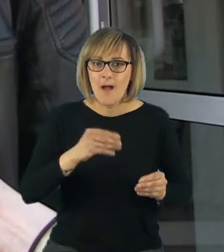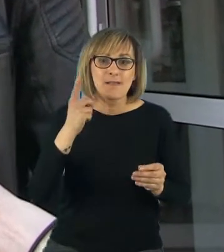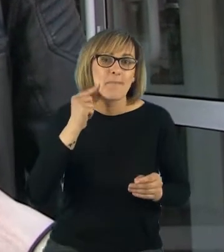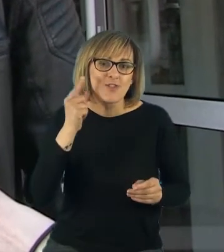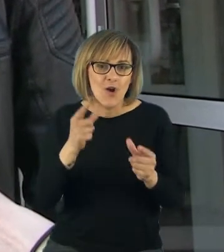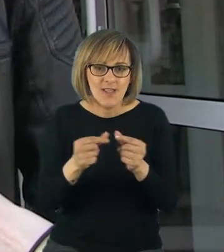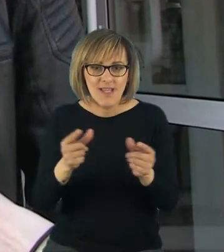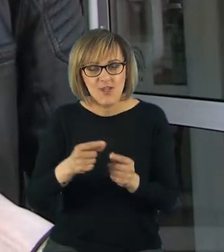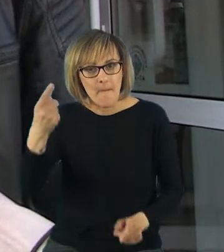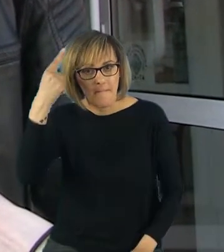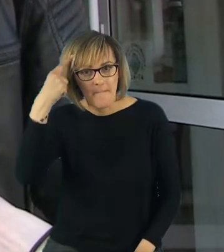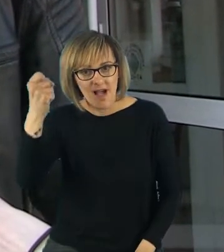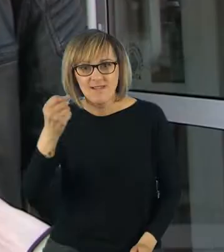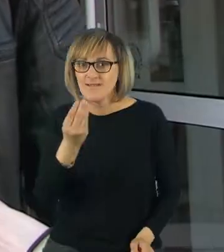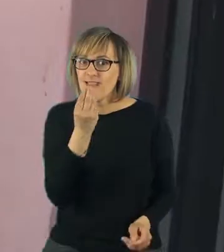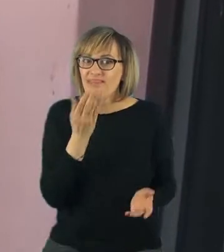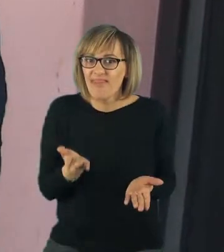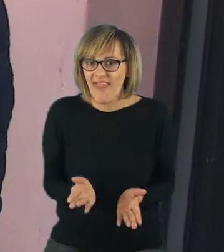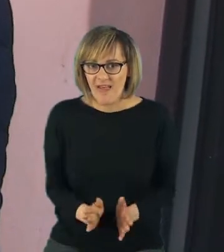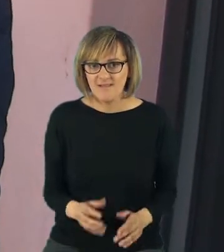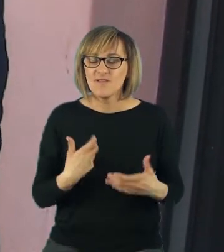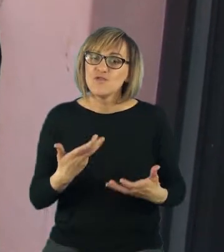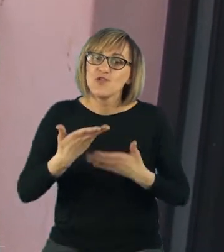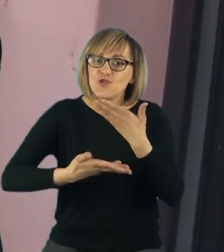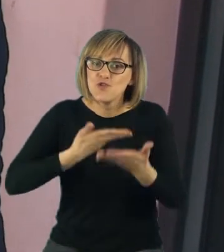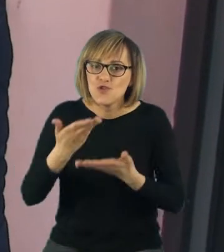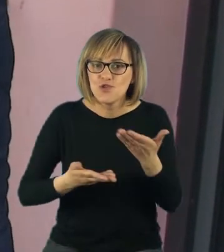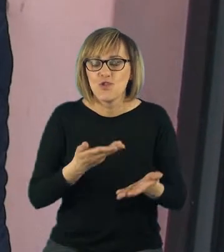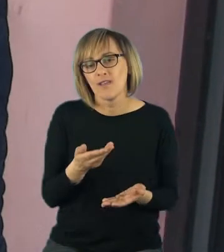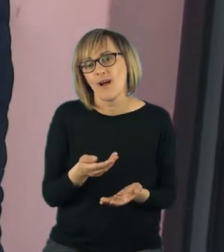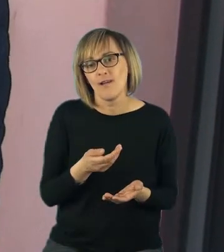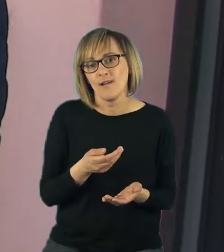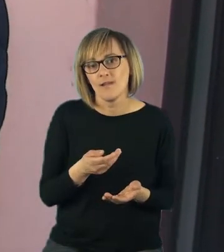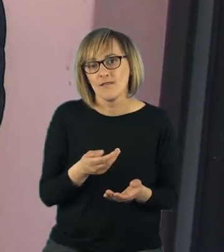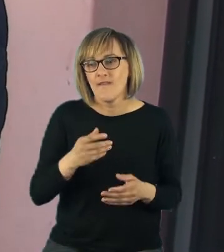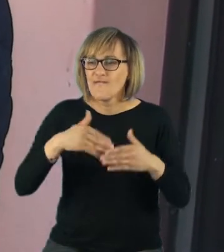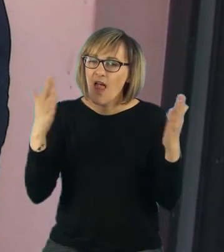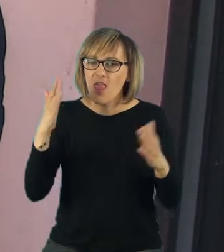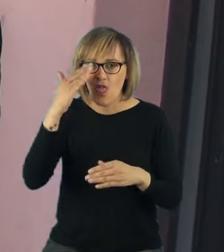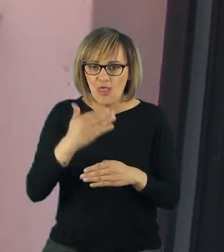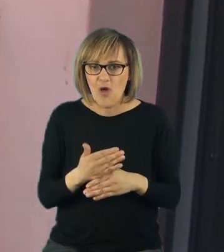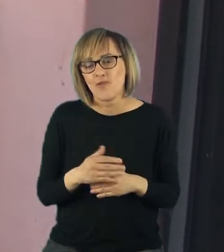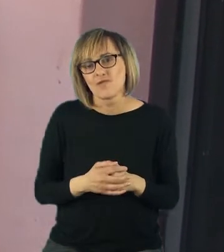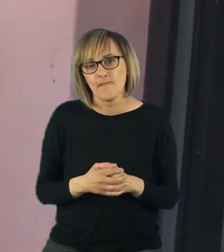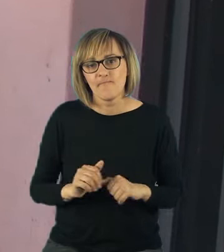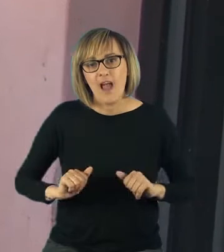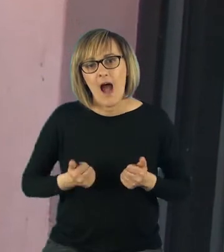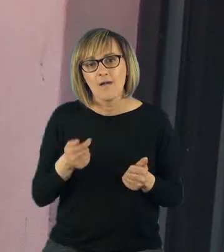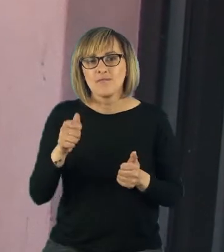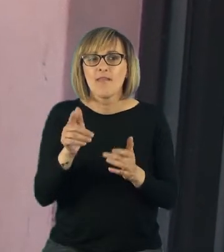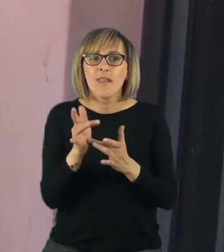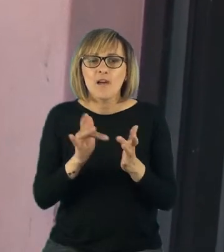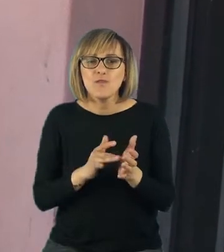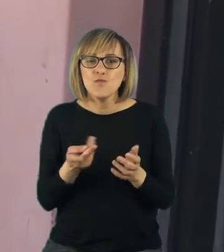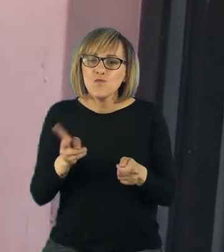jajka i pamiętajcie o dietach. Chcieliśmy złożyć najserdeczniejsze życzenia Wielkiej Nocy, aby ten Chrystus,